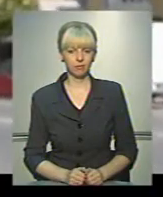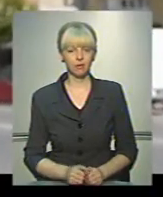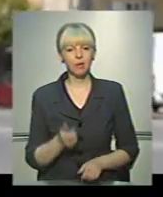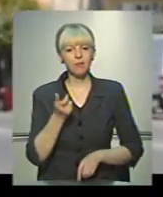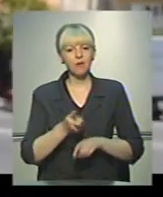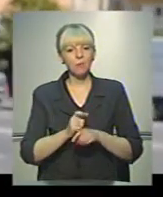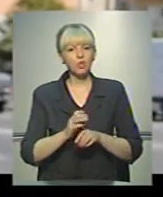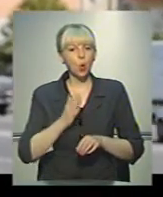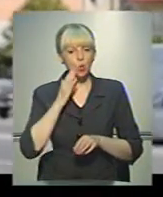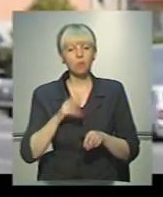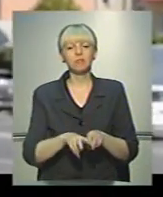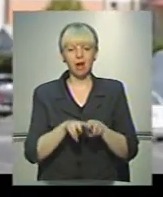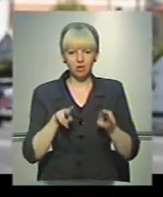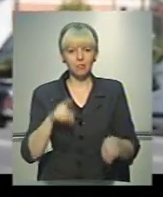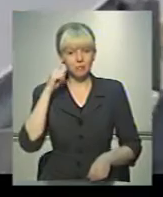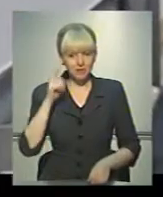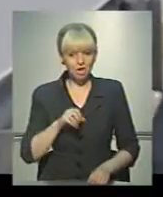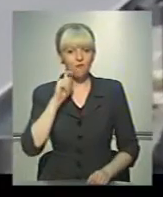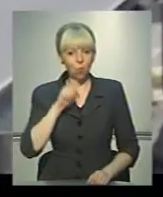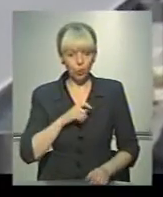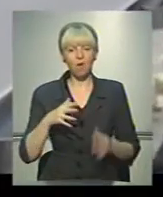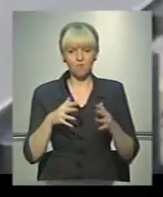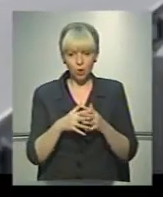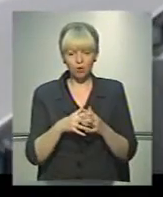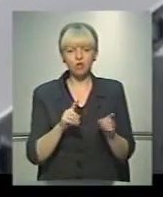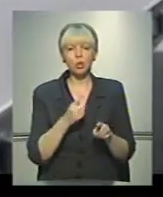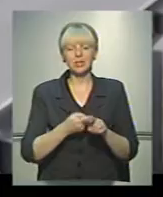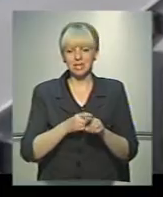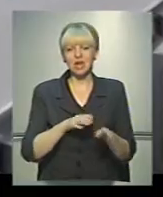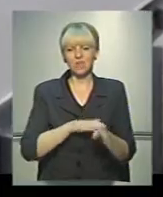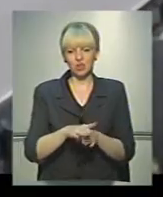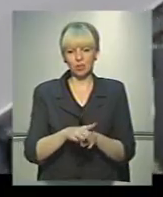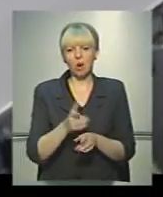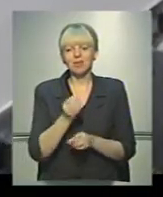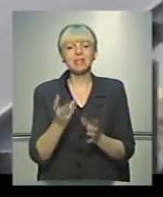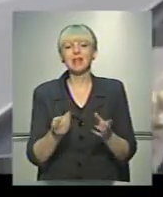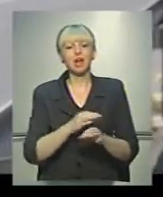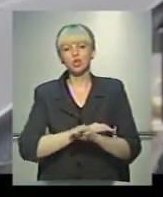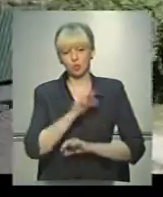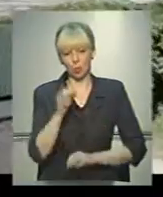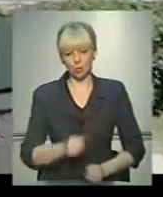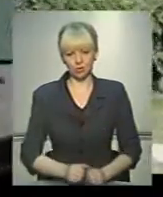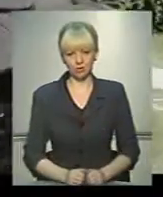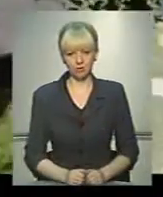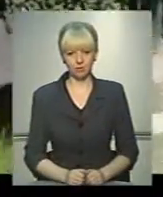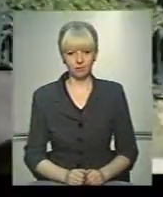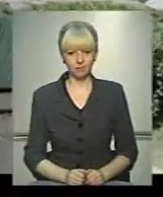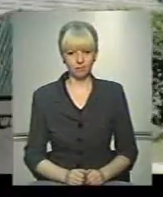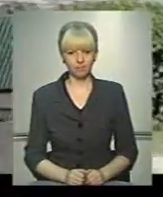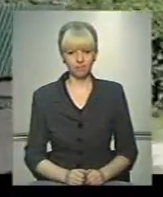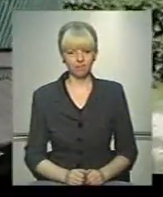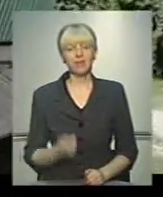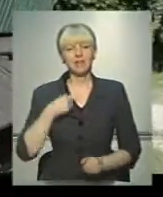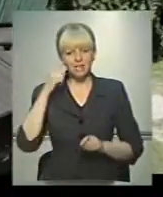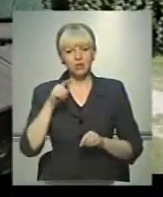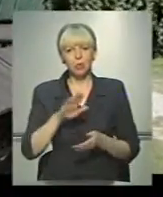Переважна більшість румунів аналогічно. Знають, що в Україні війна, що це відбувається десь на сході. Я знаю,